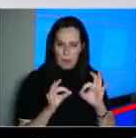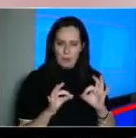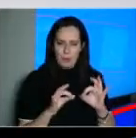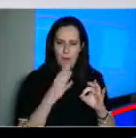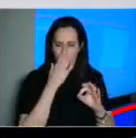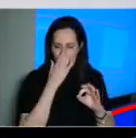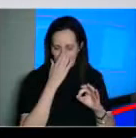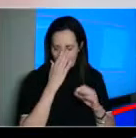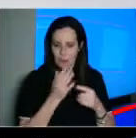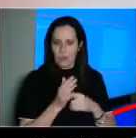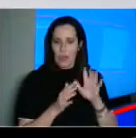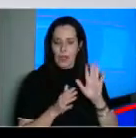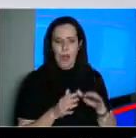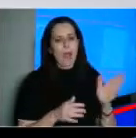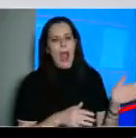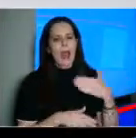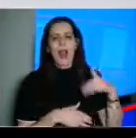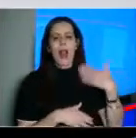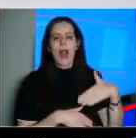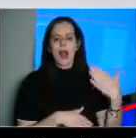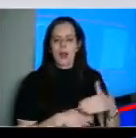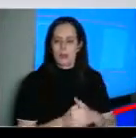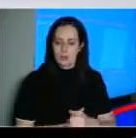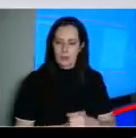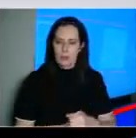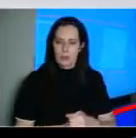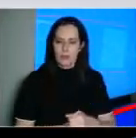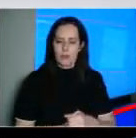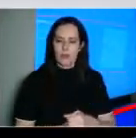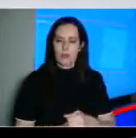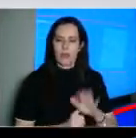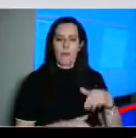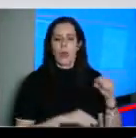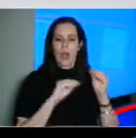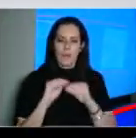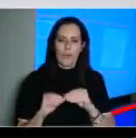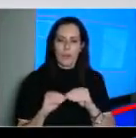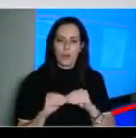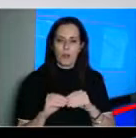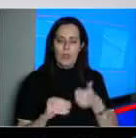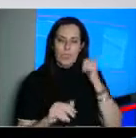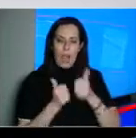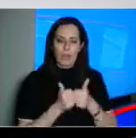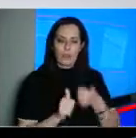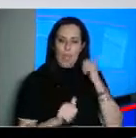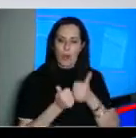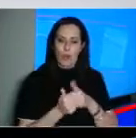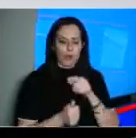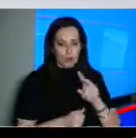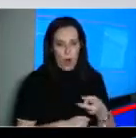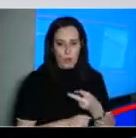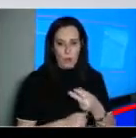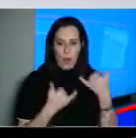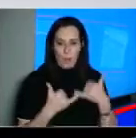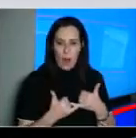שדה מאוד בוציא, לא פחות מהרצת בכפר הירוק. בואו נעבור למירי רגב. מירי רגב, שוב,